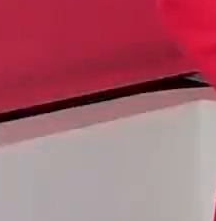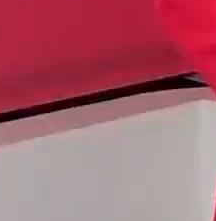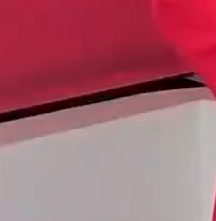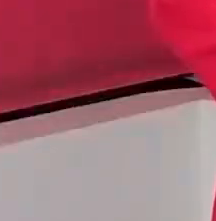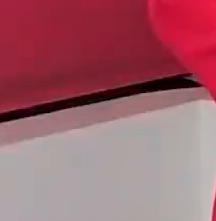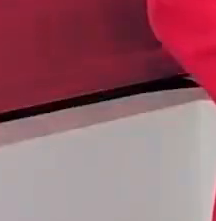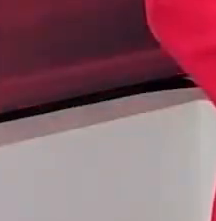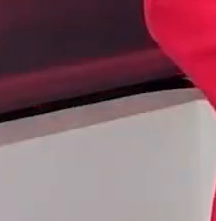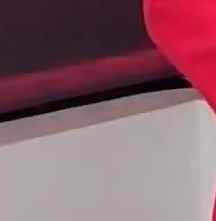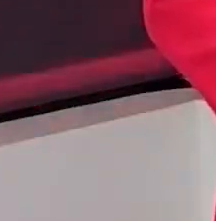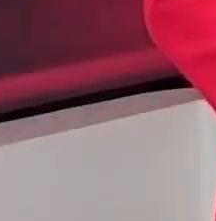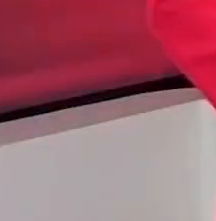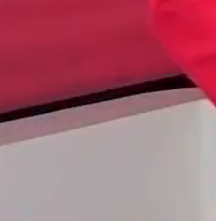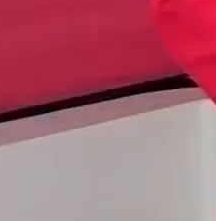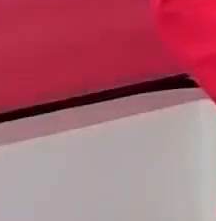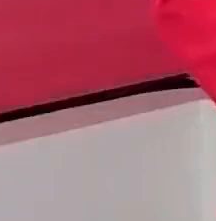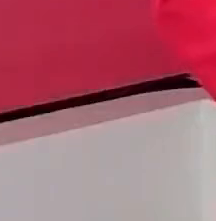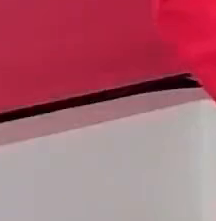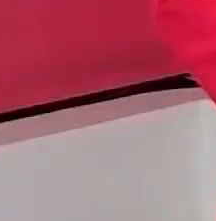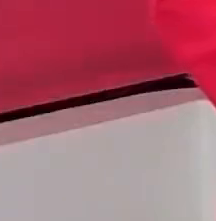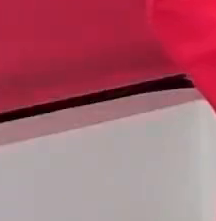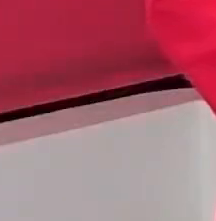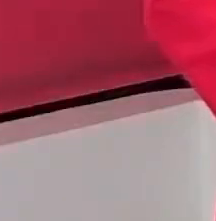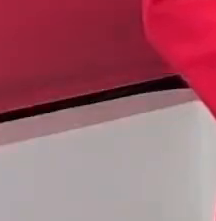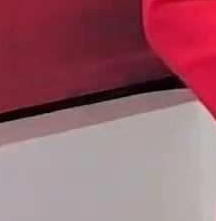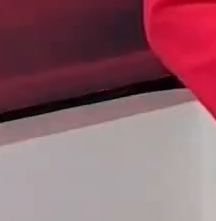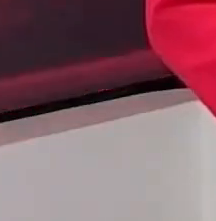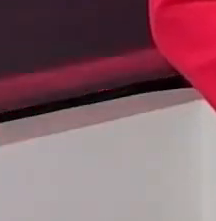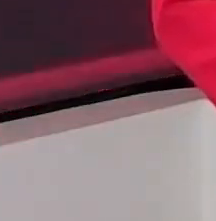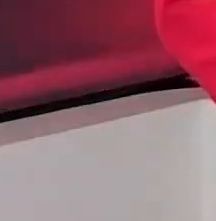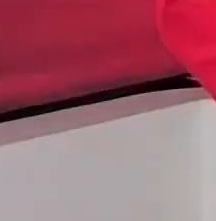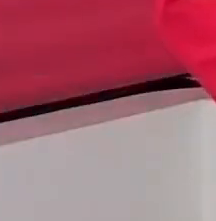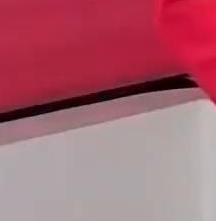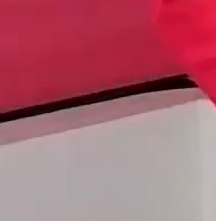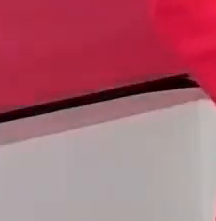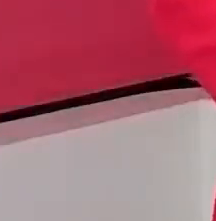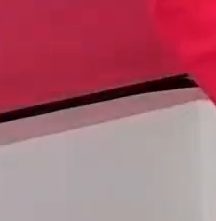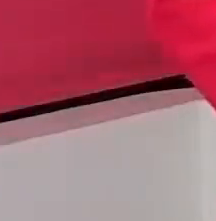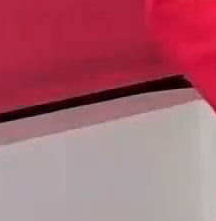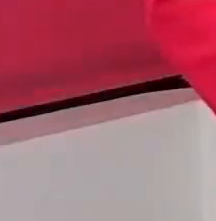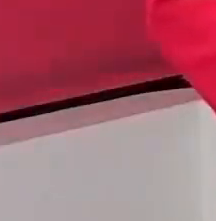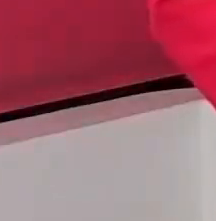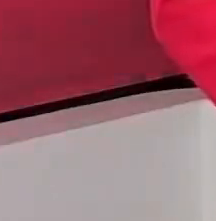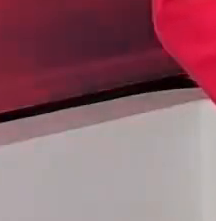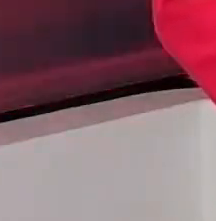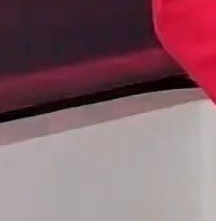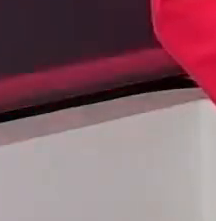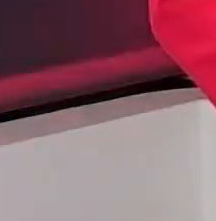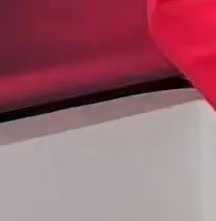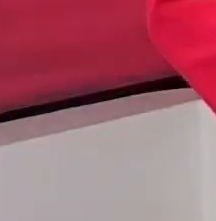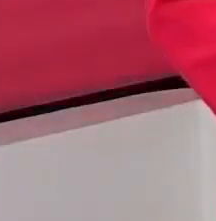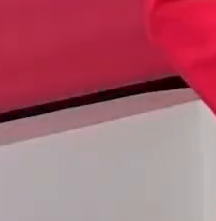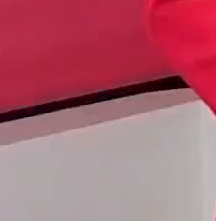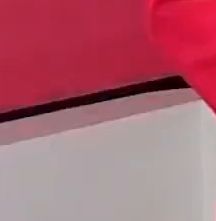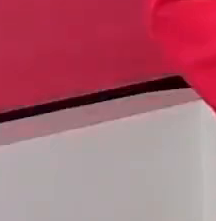Mauna ka sa mga balita, bisitahin at mag-subscribe sa GMA Integrated News sa YouTube. Sa mga kapuso abroad,